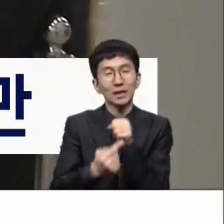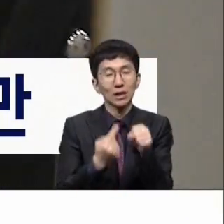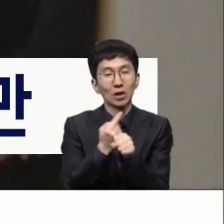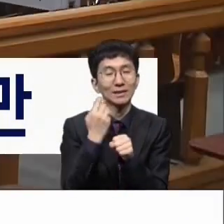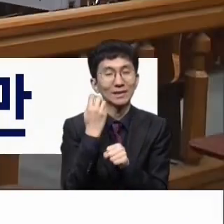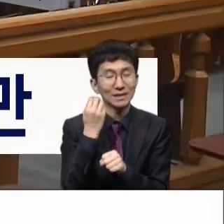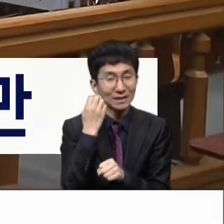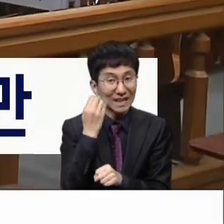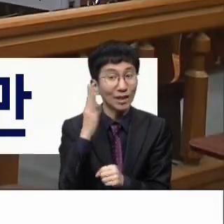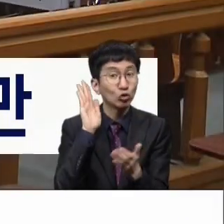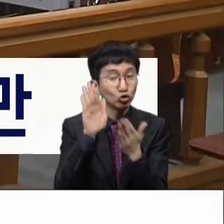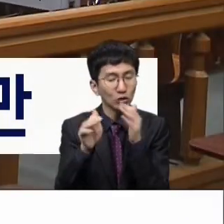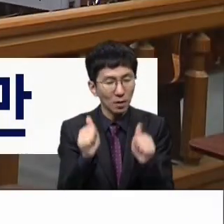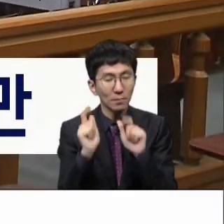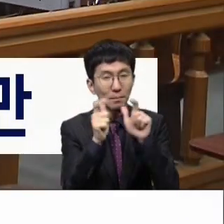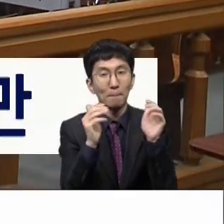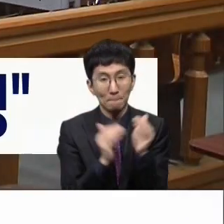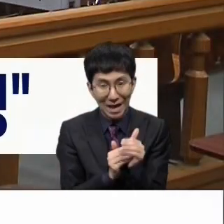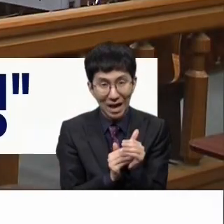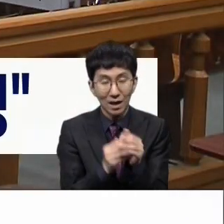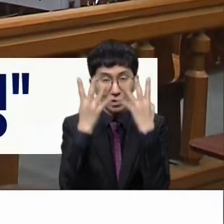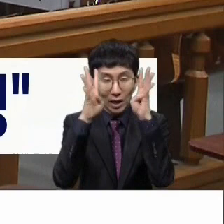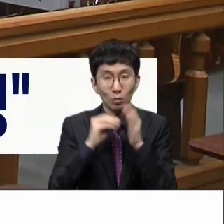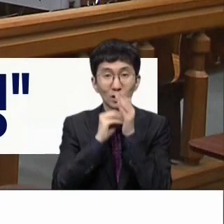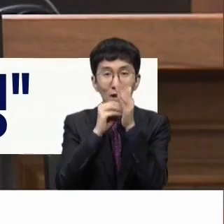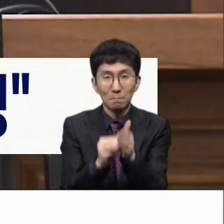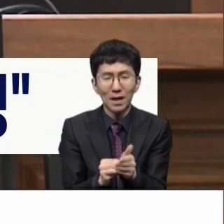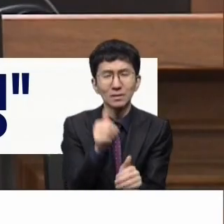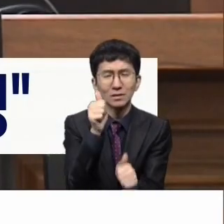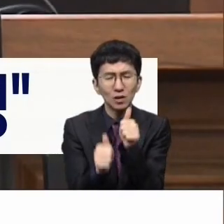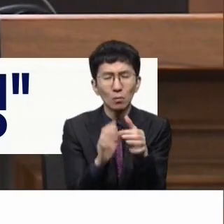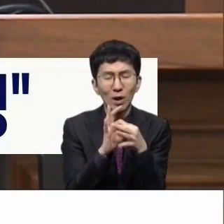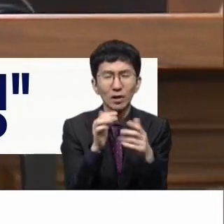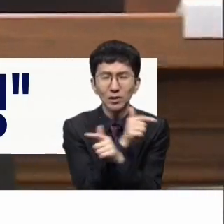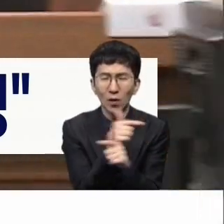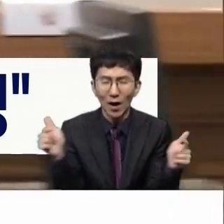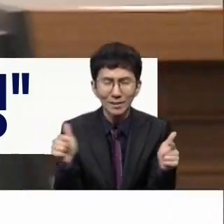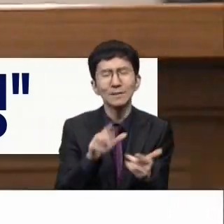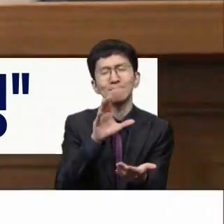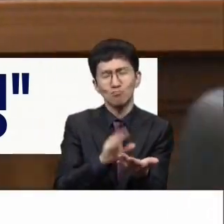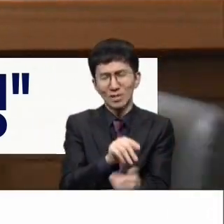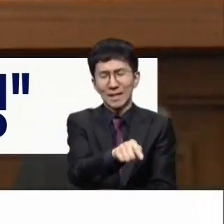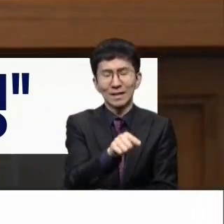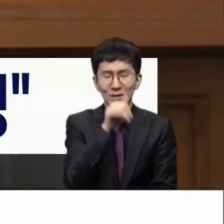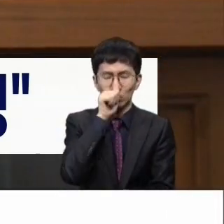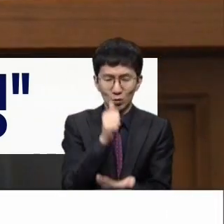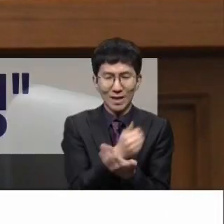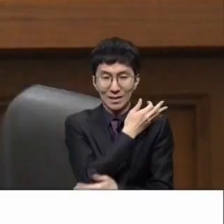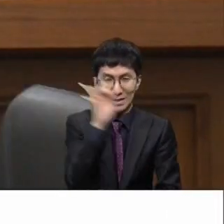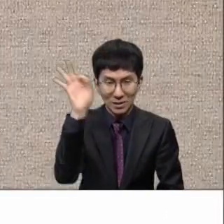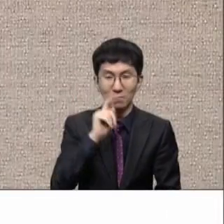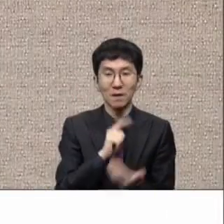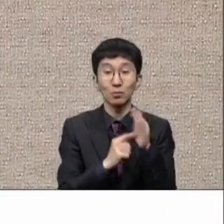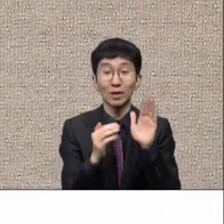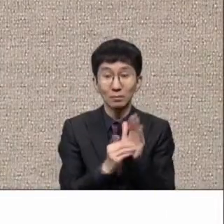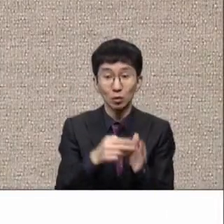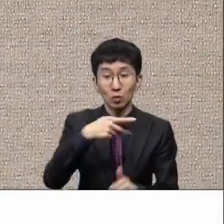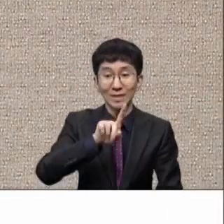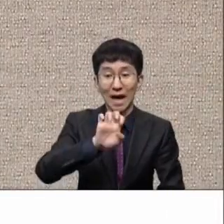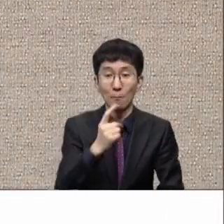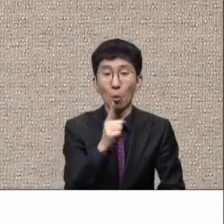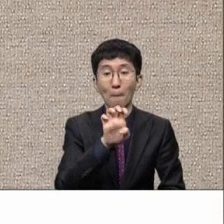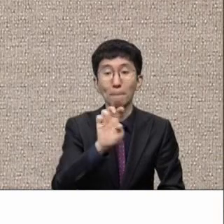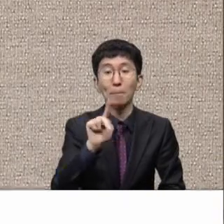만입니다. 재판부는 우선 입시 비리 혐의에 대한 모든 공소 사실이 인정된다고 밝혔습니다. 사모펀드